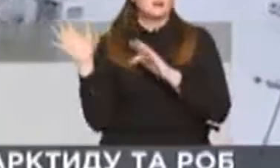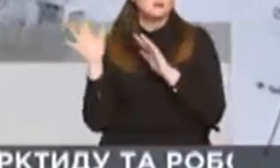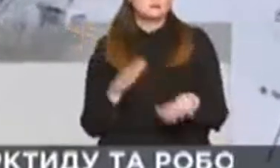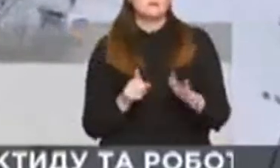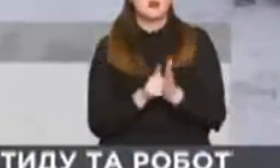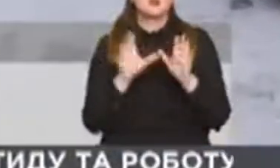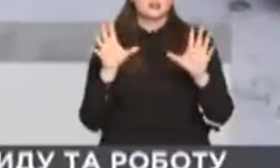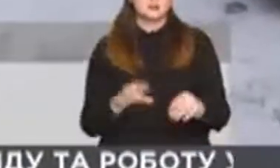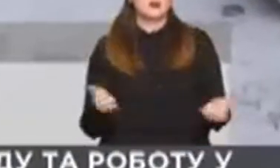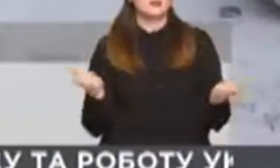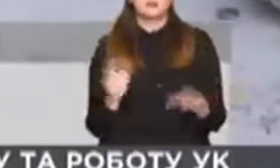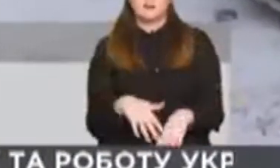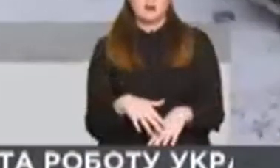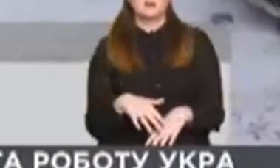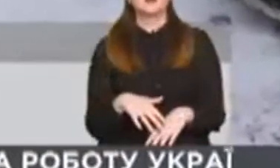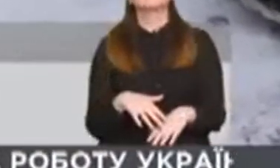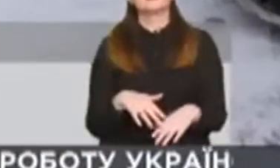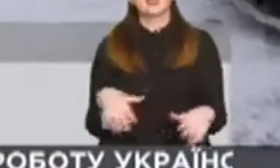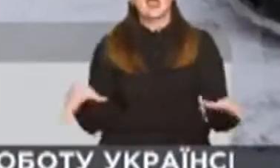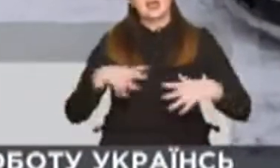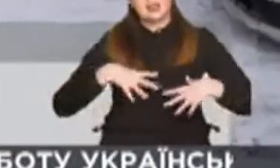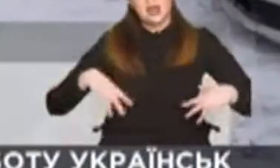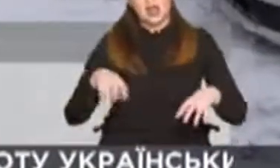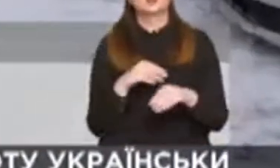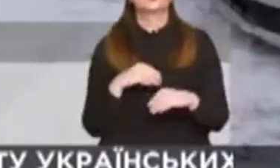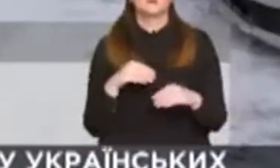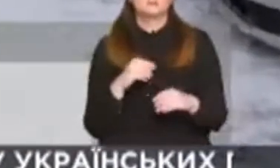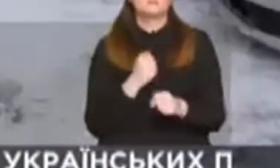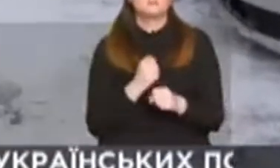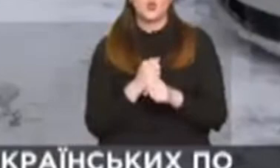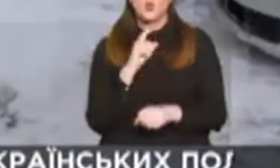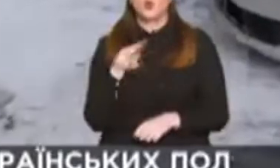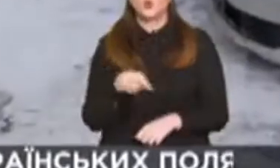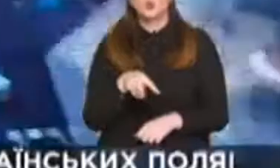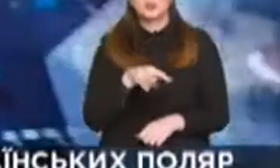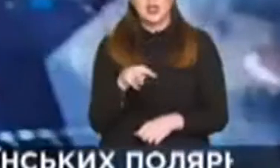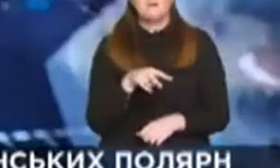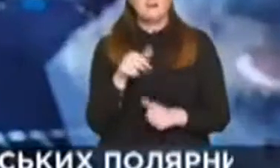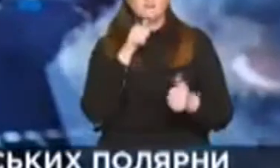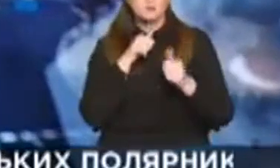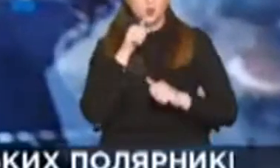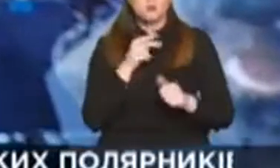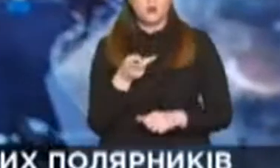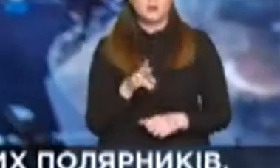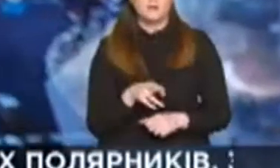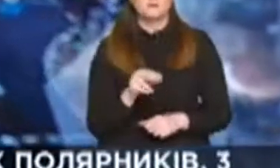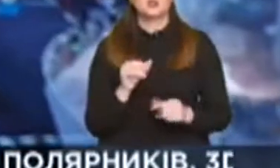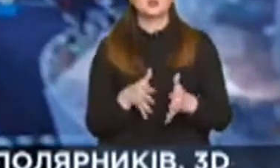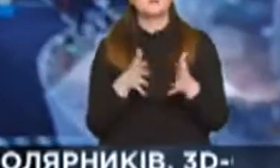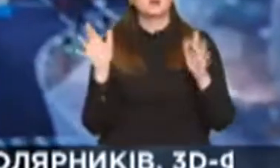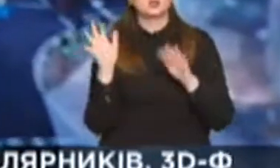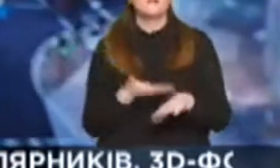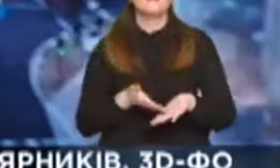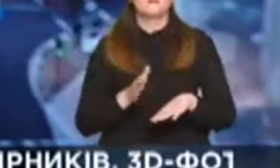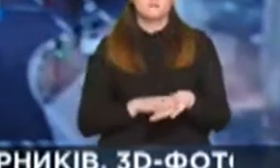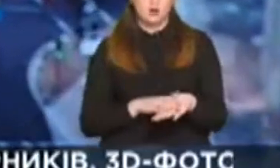має заспокоїтись, тож давайте не нарікати, а разом долати лютневі випробування. Чим більше снігу, тим